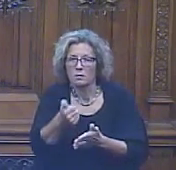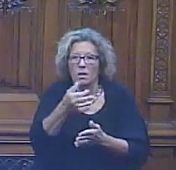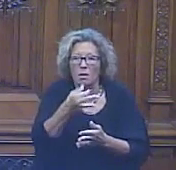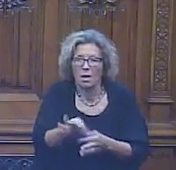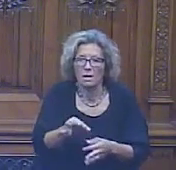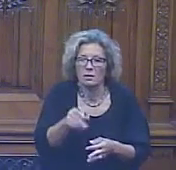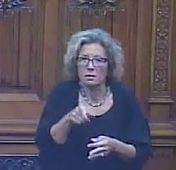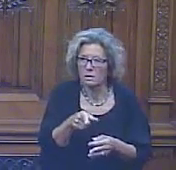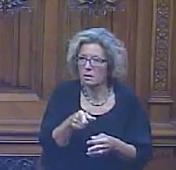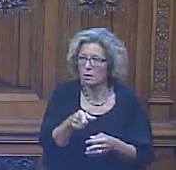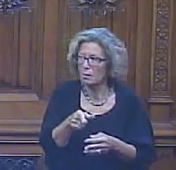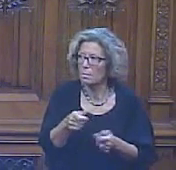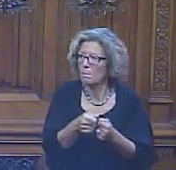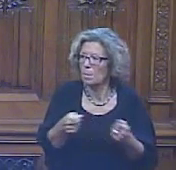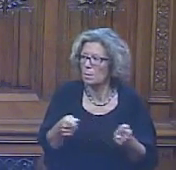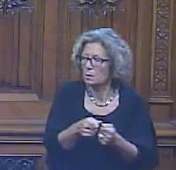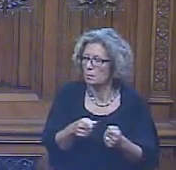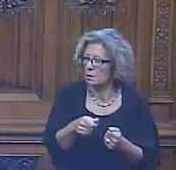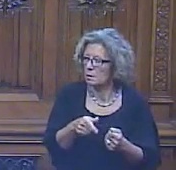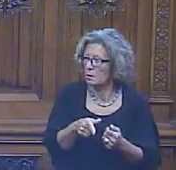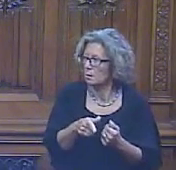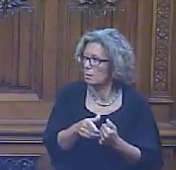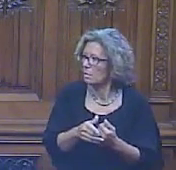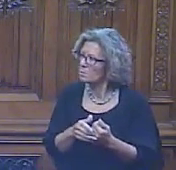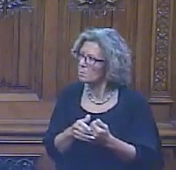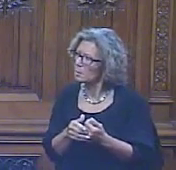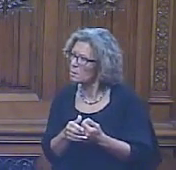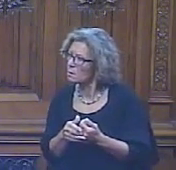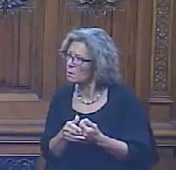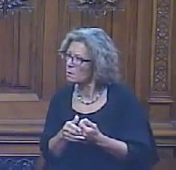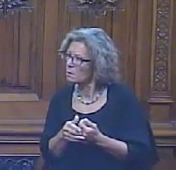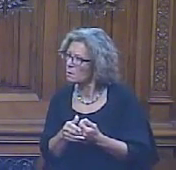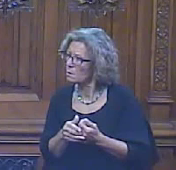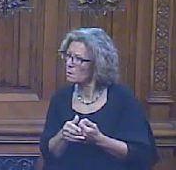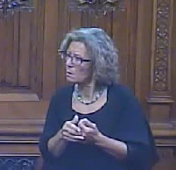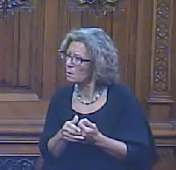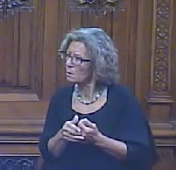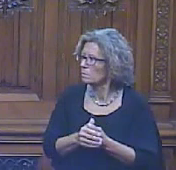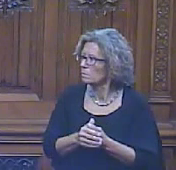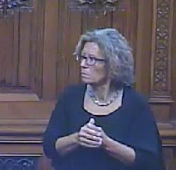einzige Maßnahme. Bitte?